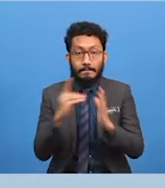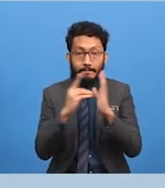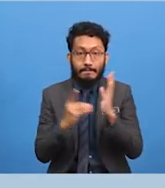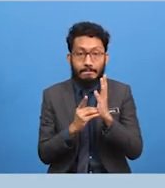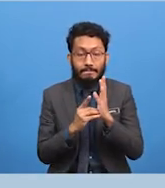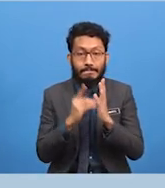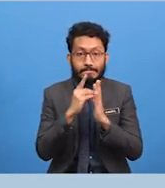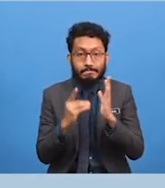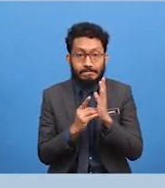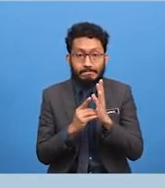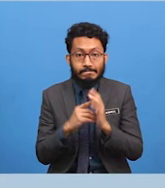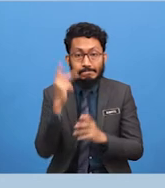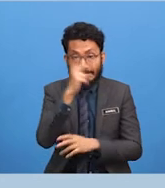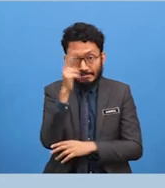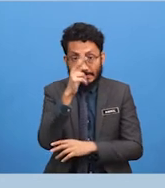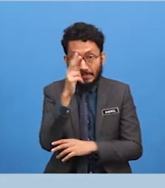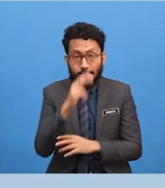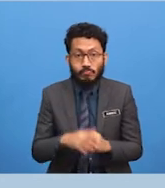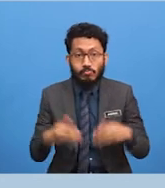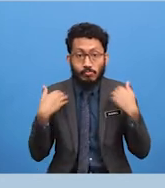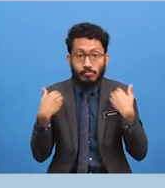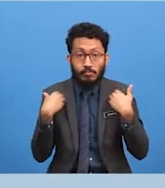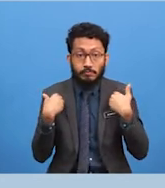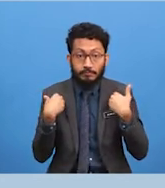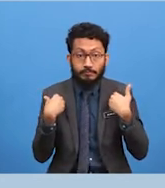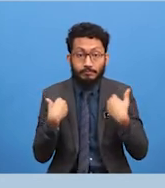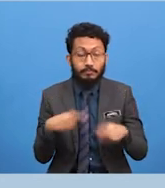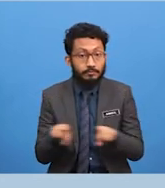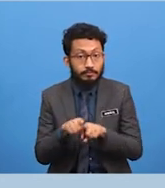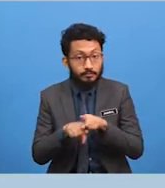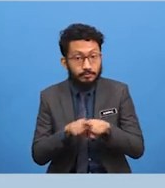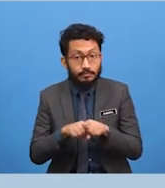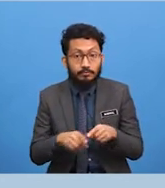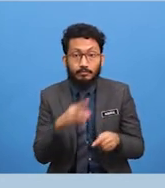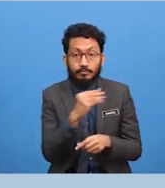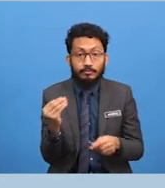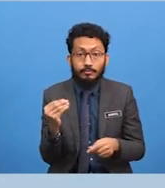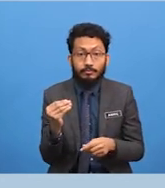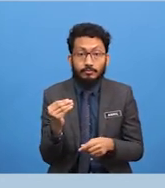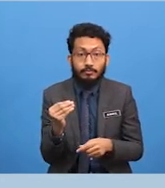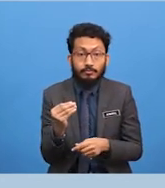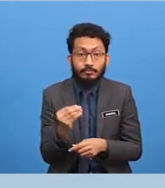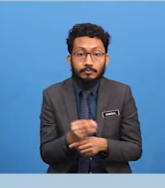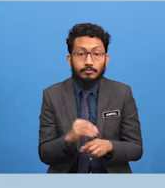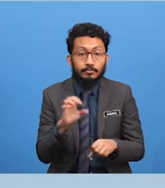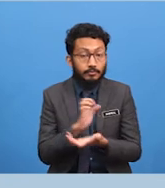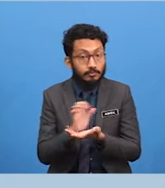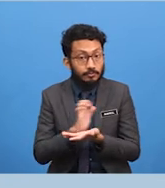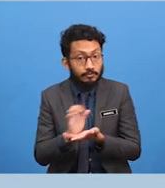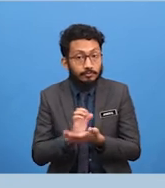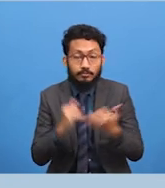dasar-dasar kerajaan yang baru, kewujudan pesaing baru serta keadaan ekonomi